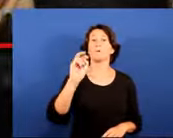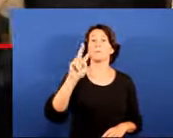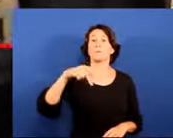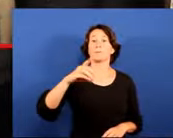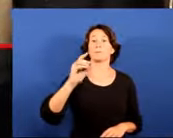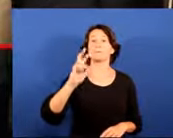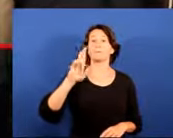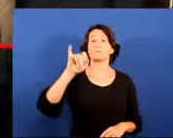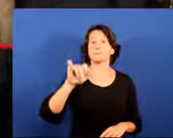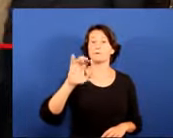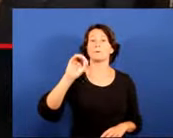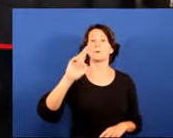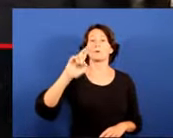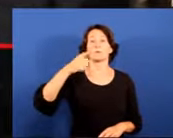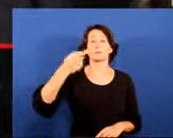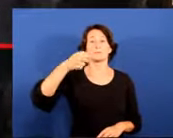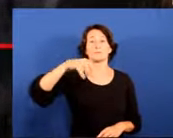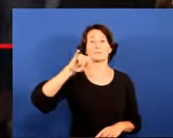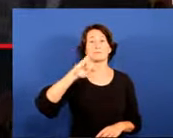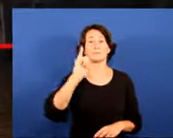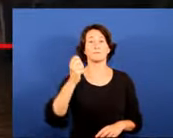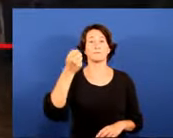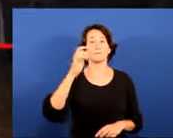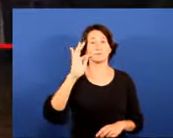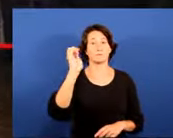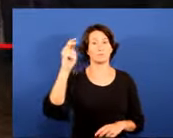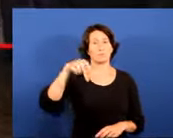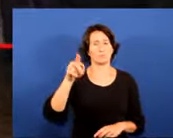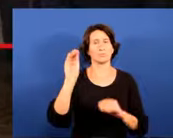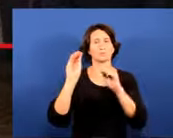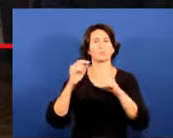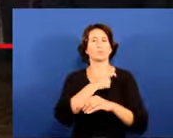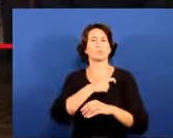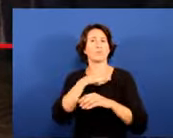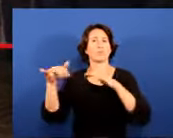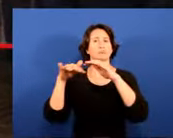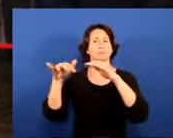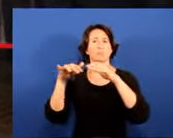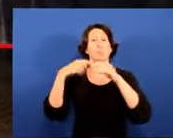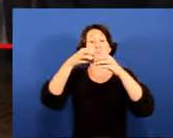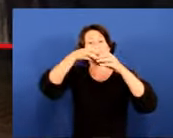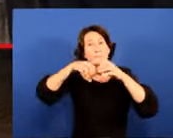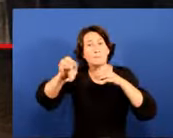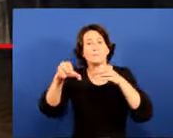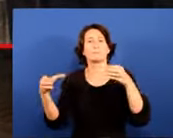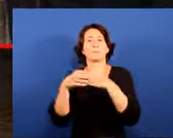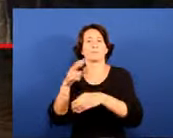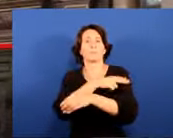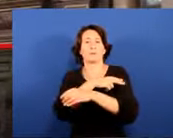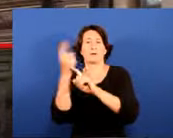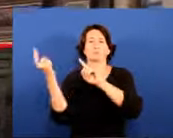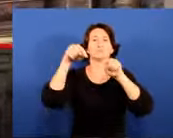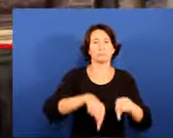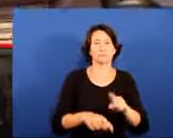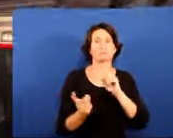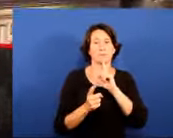erakundearen batzorde batearazlearen ordezkaritza bat, Bizkaiko Foru Aldundiaren jauregian izan da, eta ekonomia sustatzeko foru